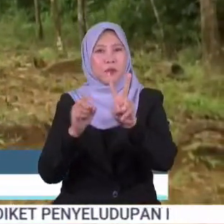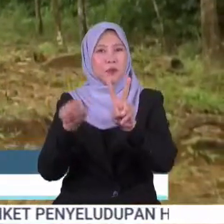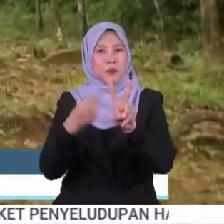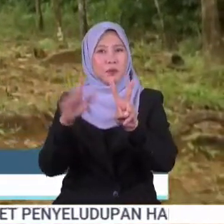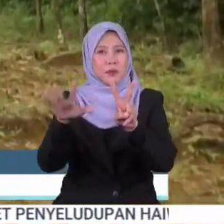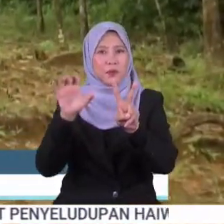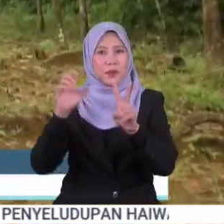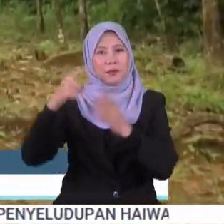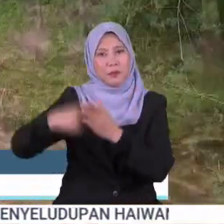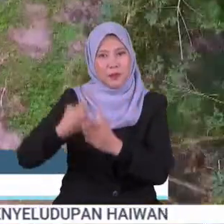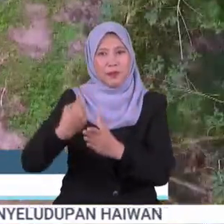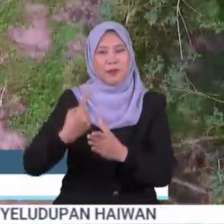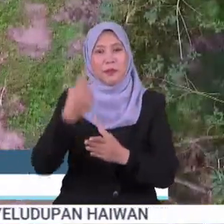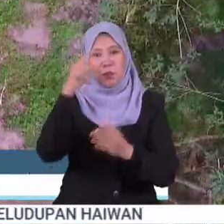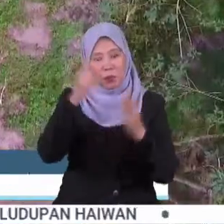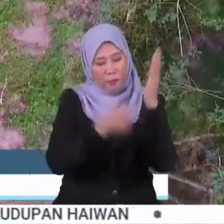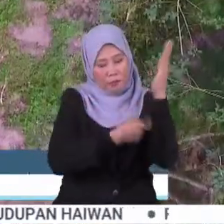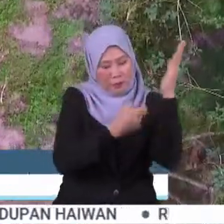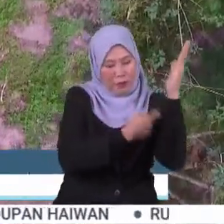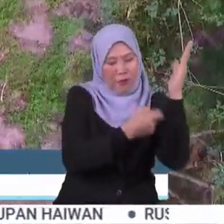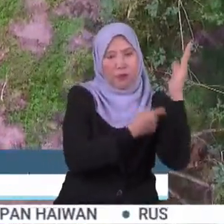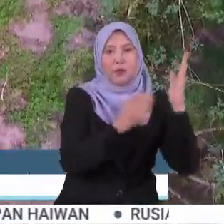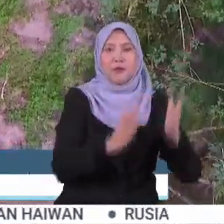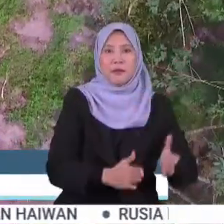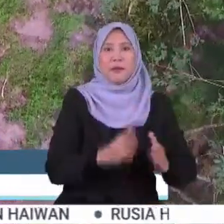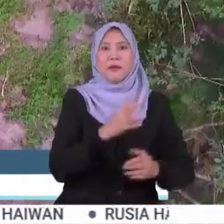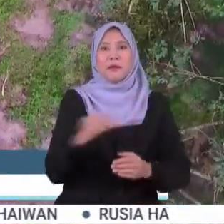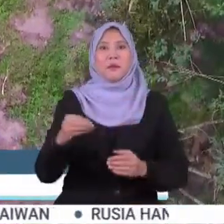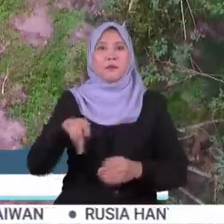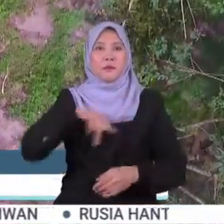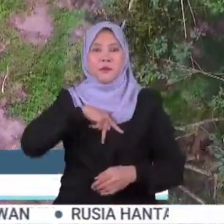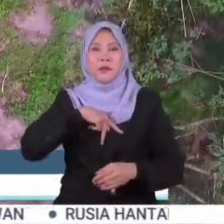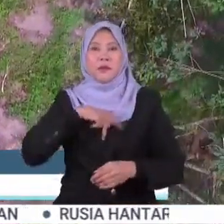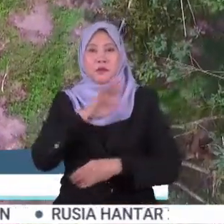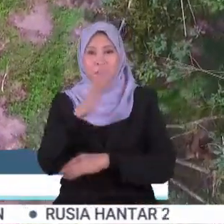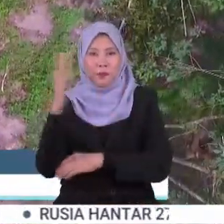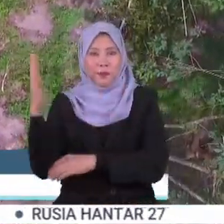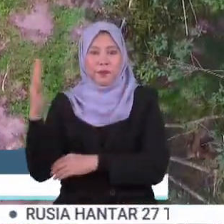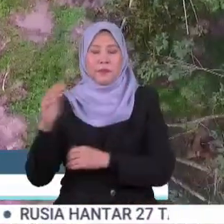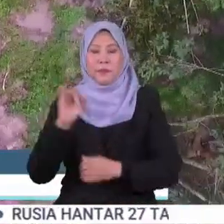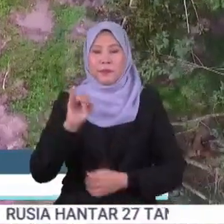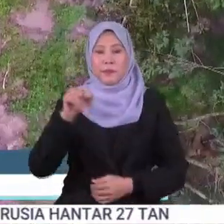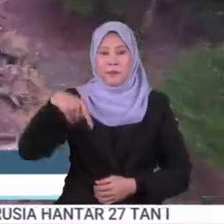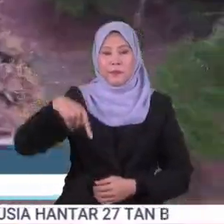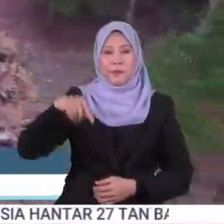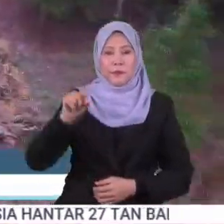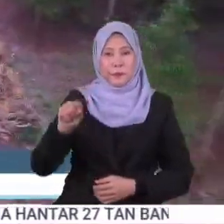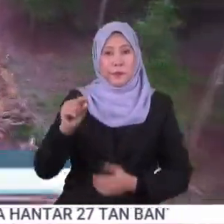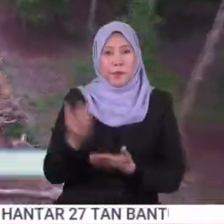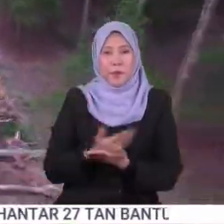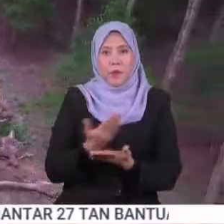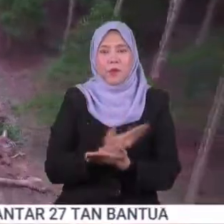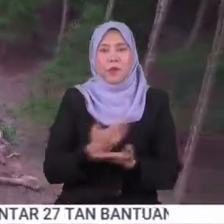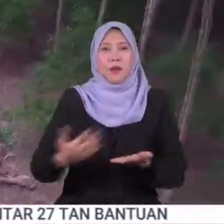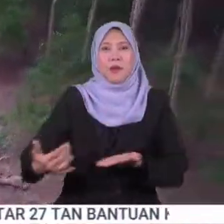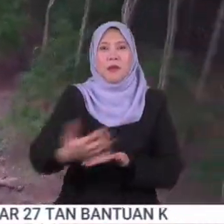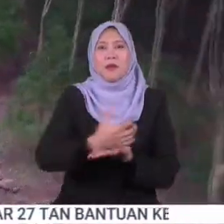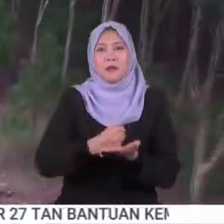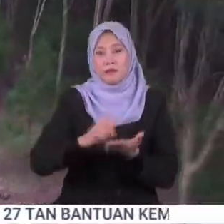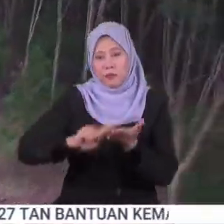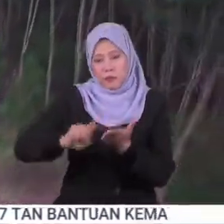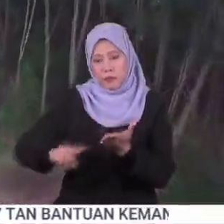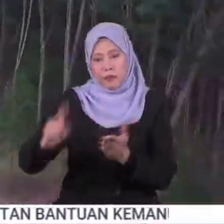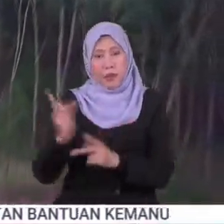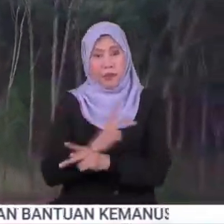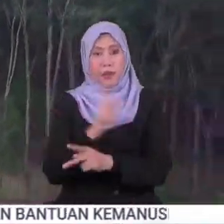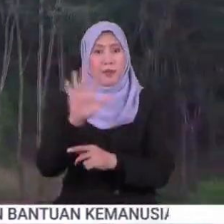sebulan bagi kategori penoreh dan pemilik. Kenaikan paras harga pengaktifan IPG terbaru ini merupakan hasil semakan kali